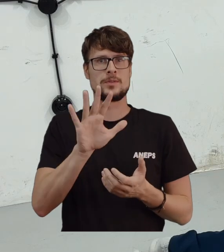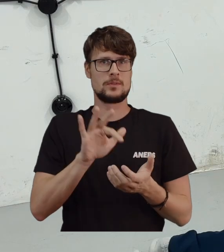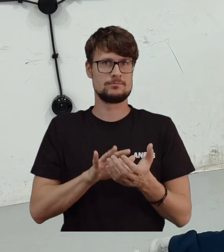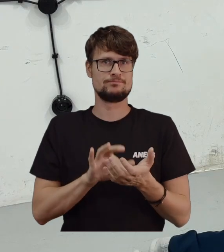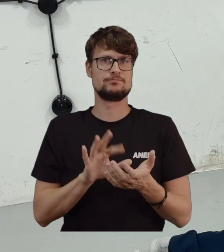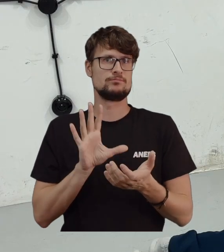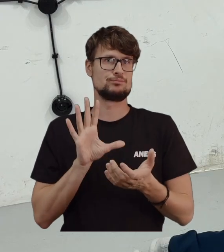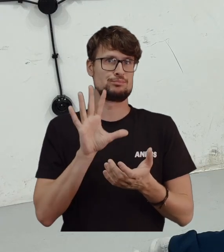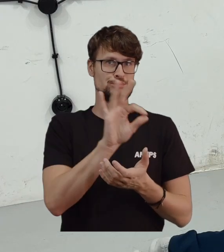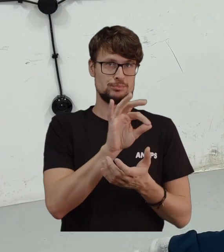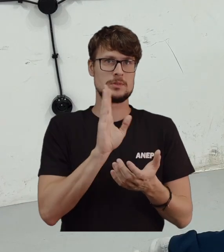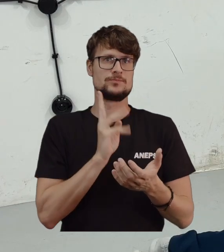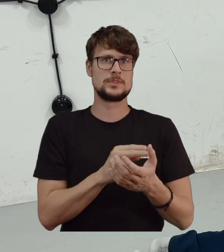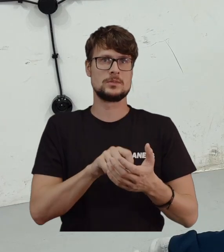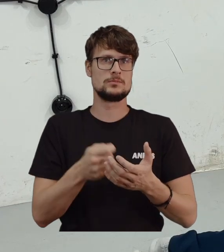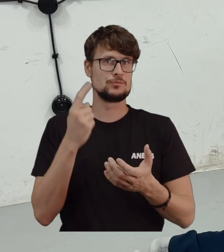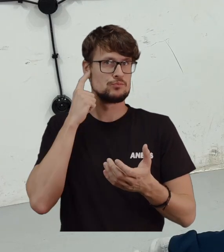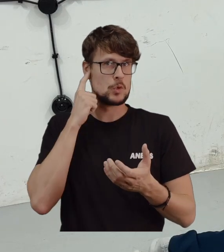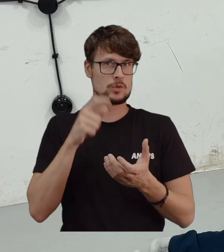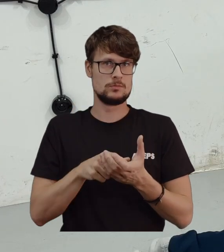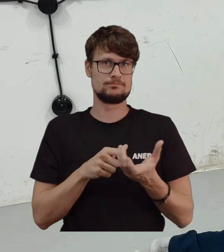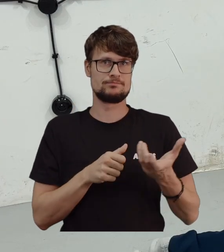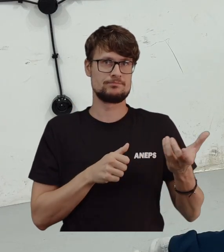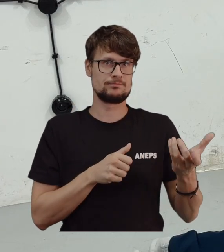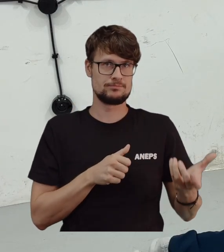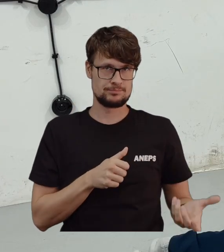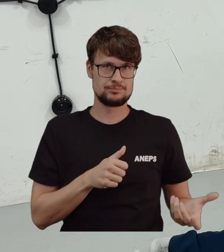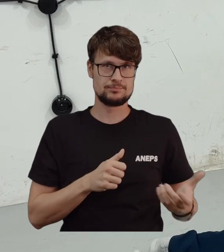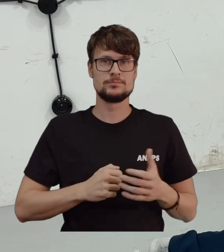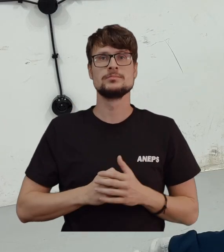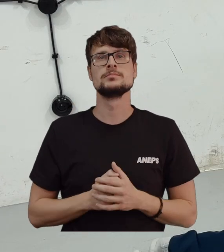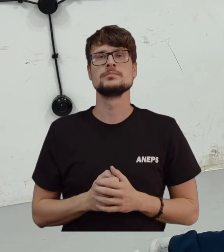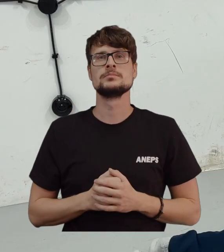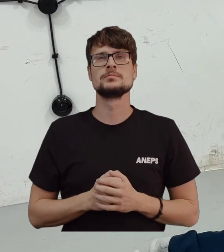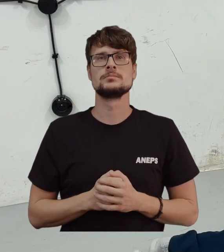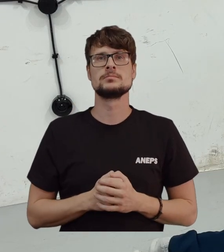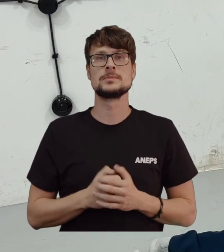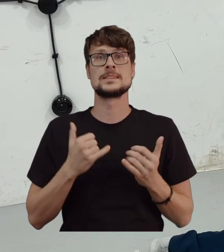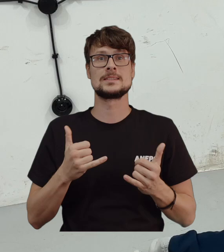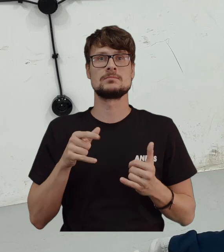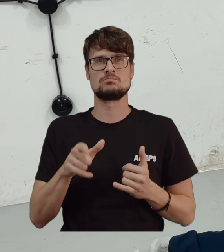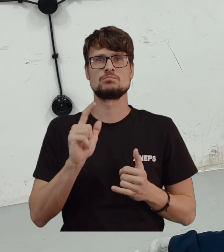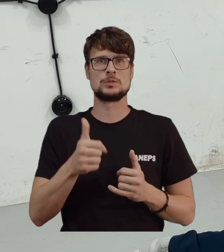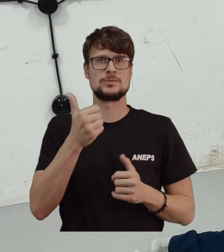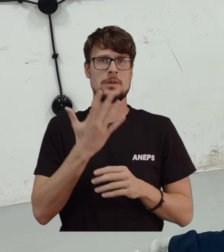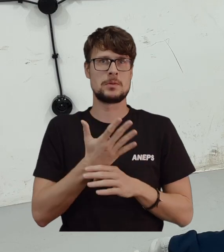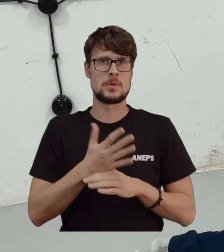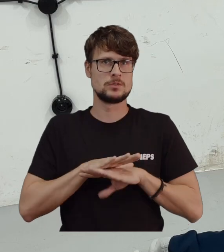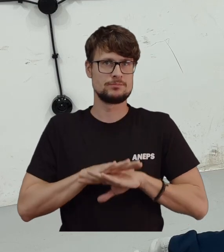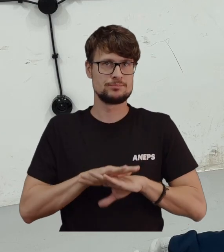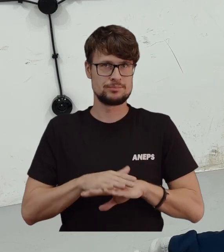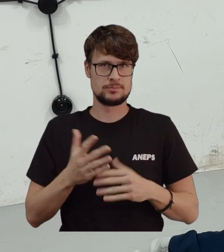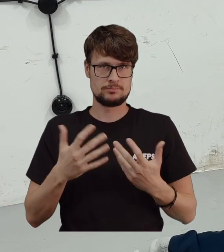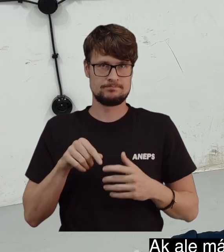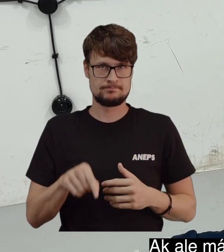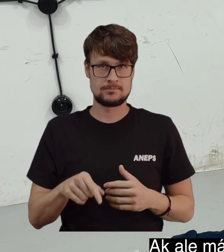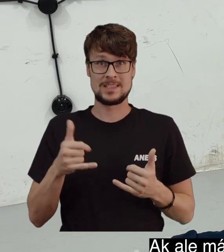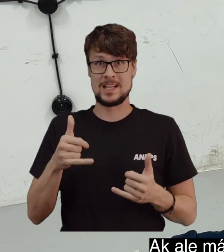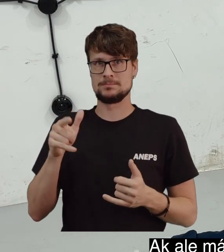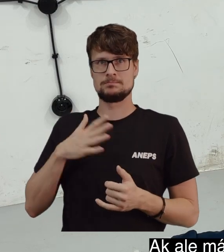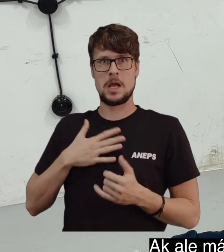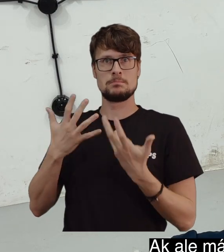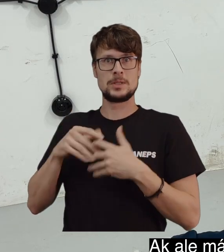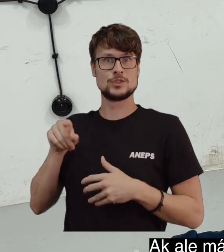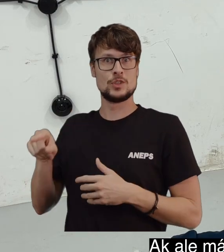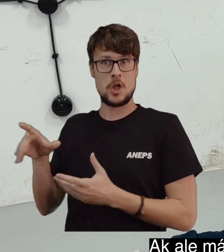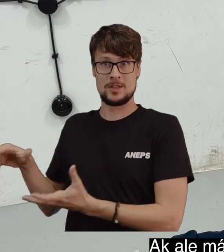155 mobilným telefónom cez hlasitý odposluch. Začíname resuscitovať.